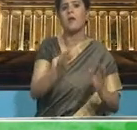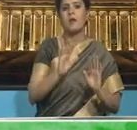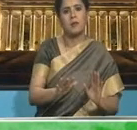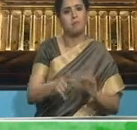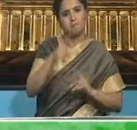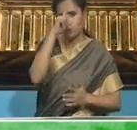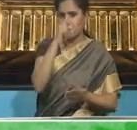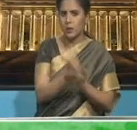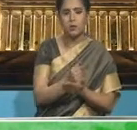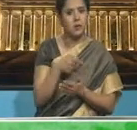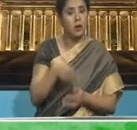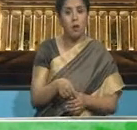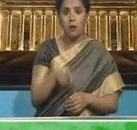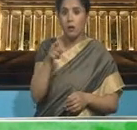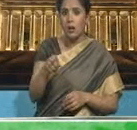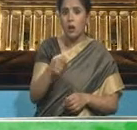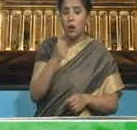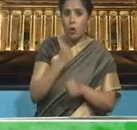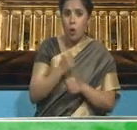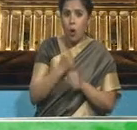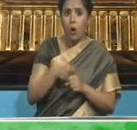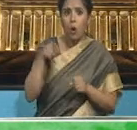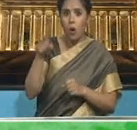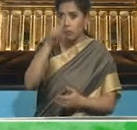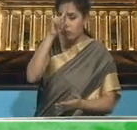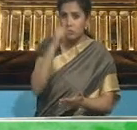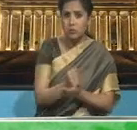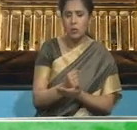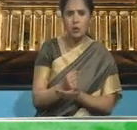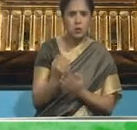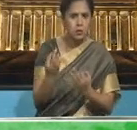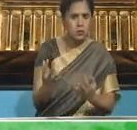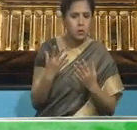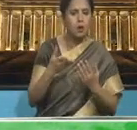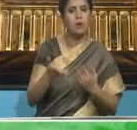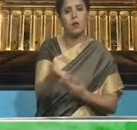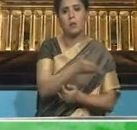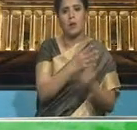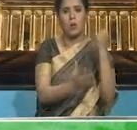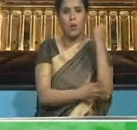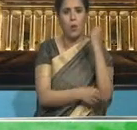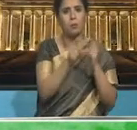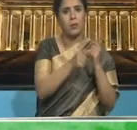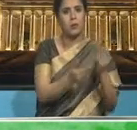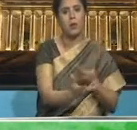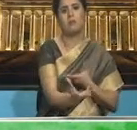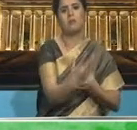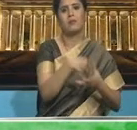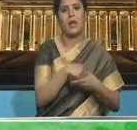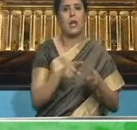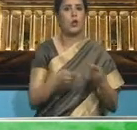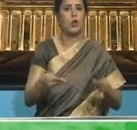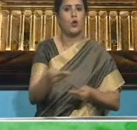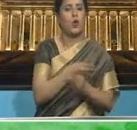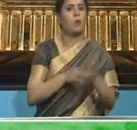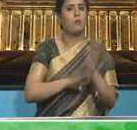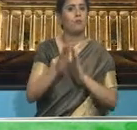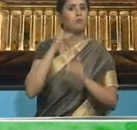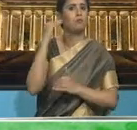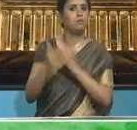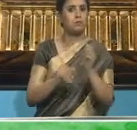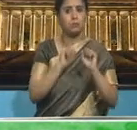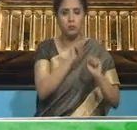कदम से सरकार ने कमजोर वर्गों को आर्थिक विकास में शामिल करने के साथ साथ